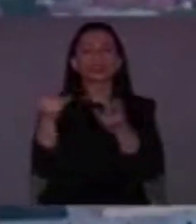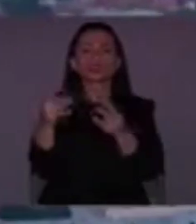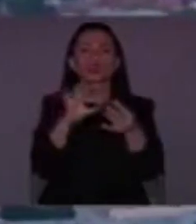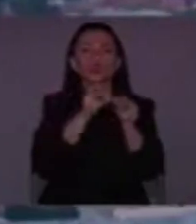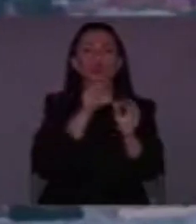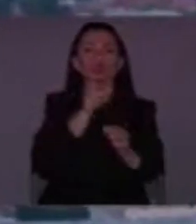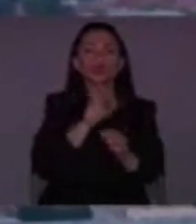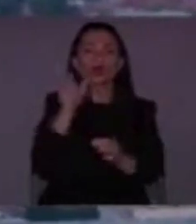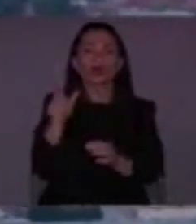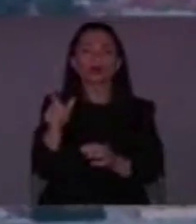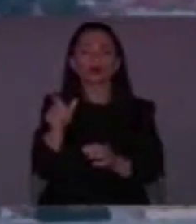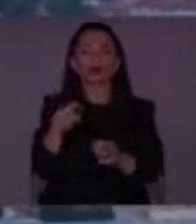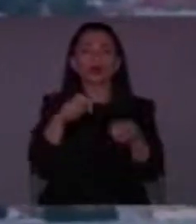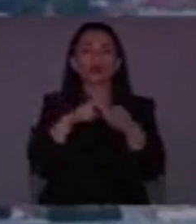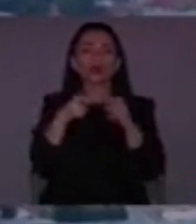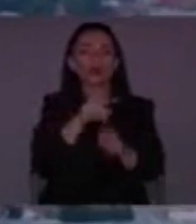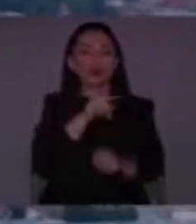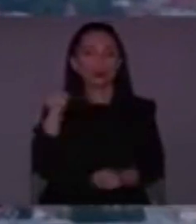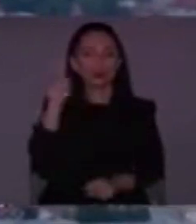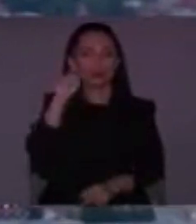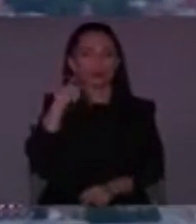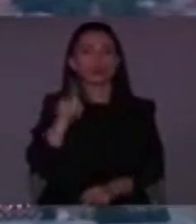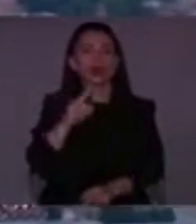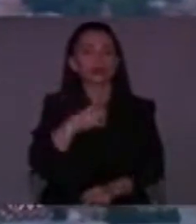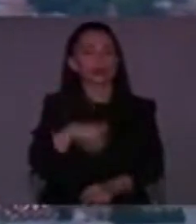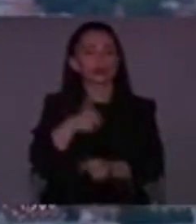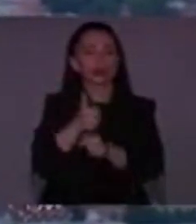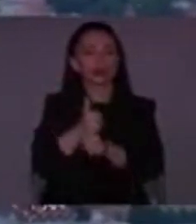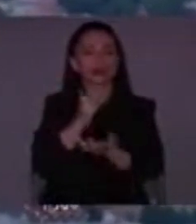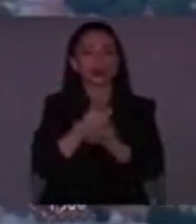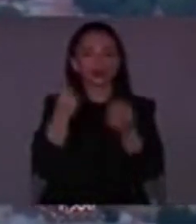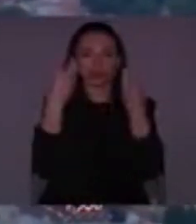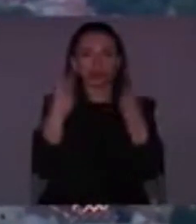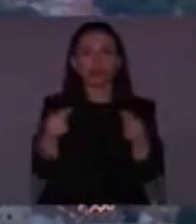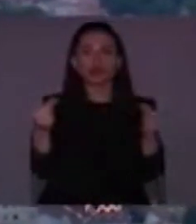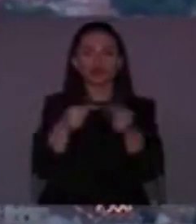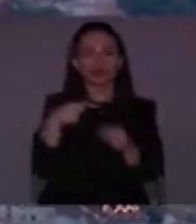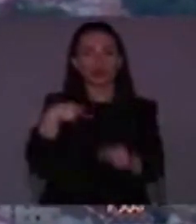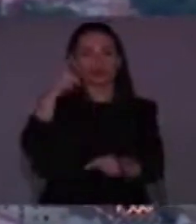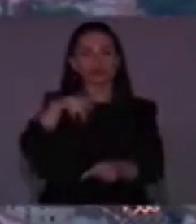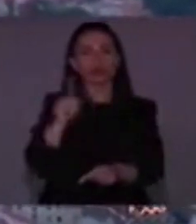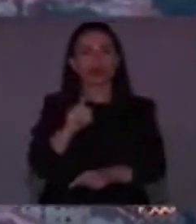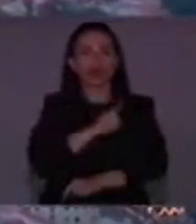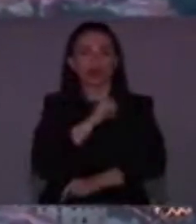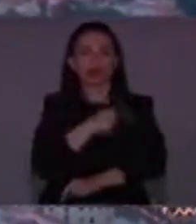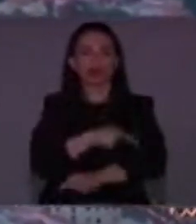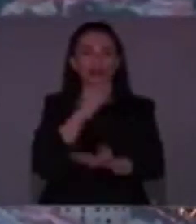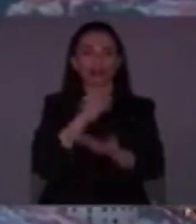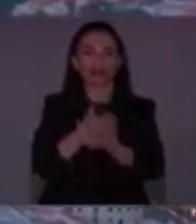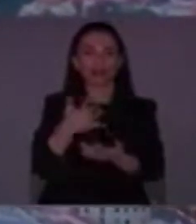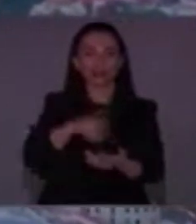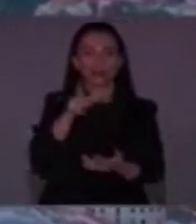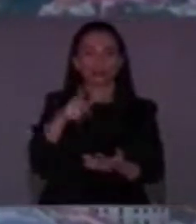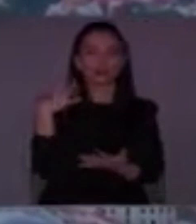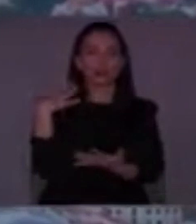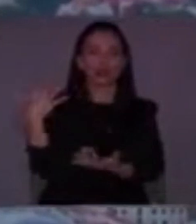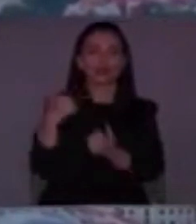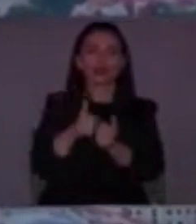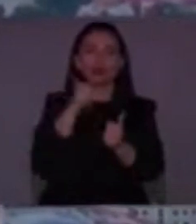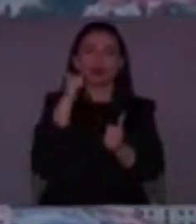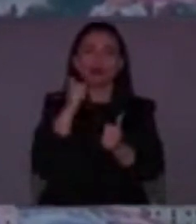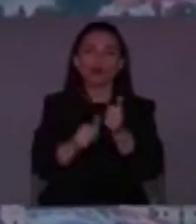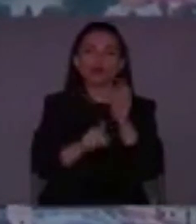კონკრეტული ადამიანების პრობლემები და რაც მთავარია, დღეს ზუსტად ვიცი, რა ძალა აქვს თბილისელების მხარდაჭერას